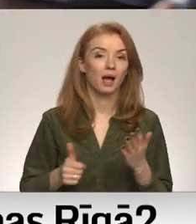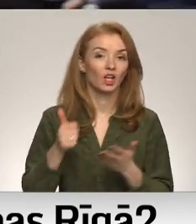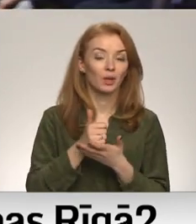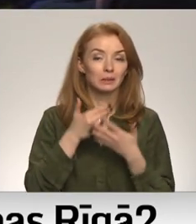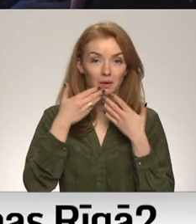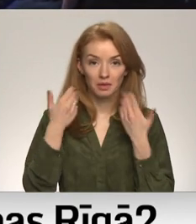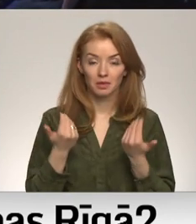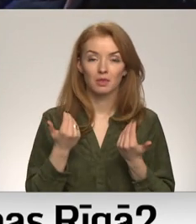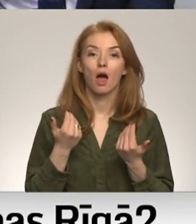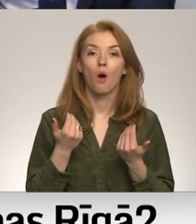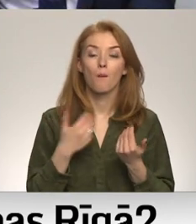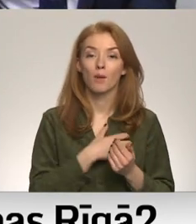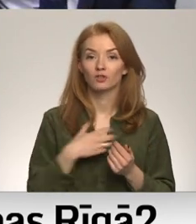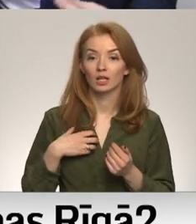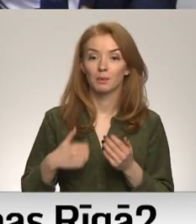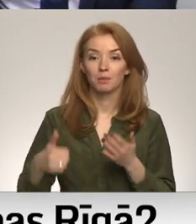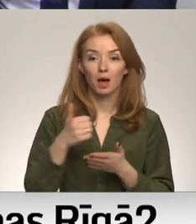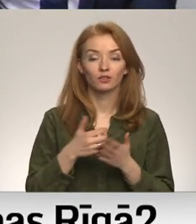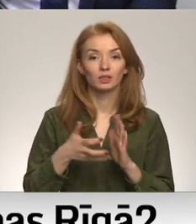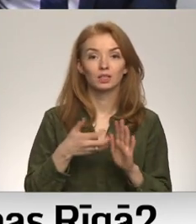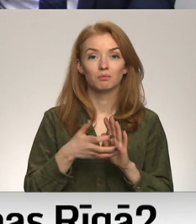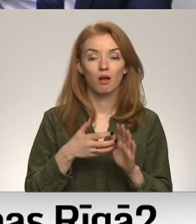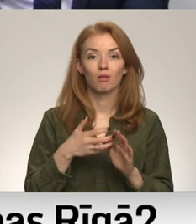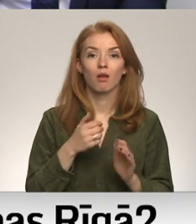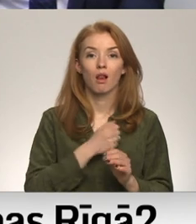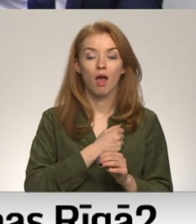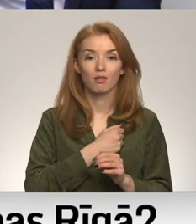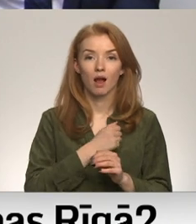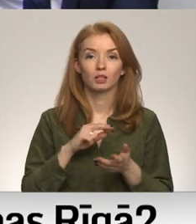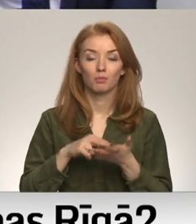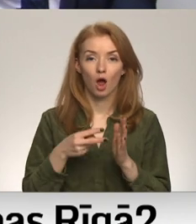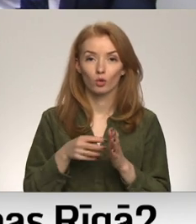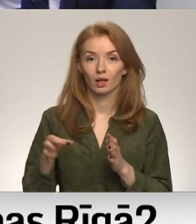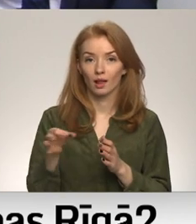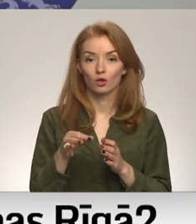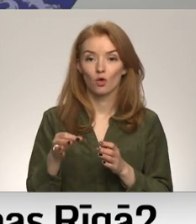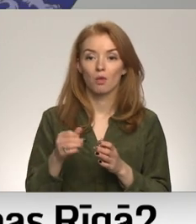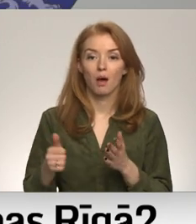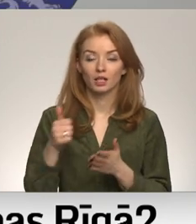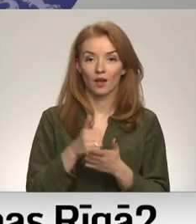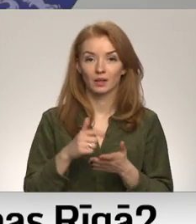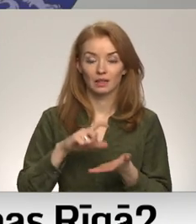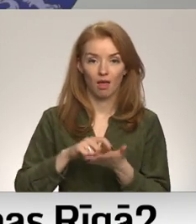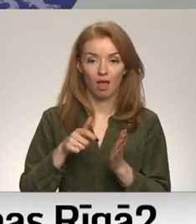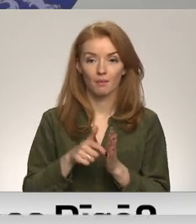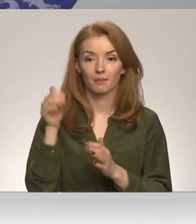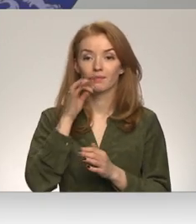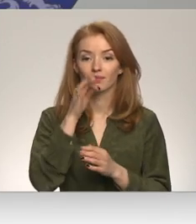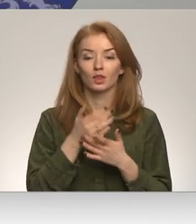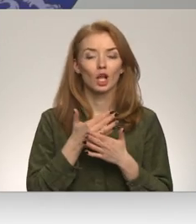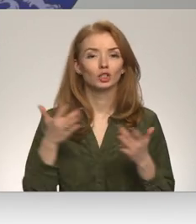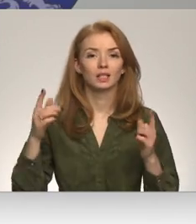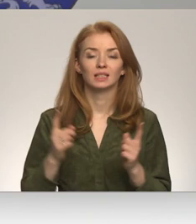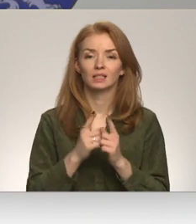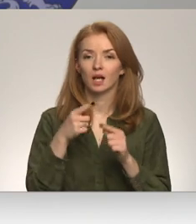Latgales pašvaldību pārstāvji izmanto Latgales plānošanas reģiona pārstāvniecības telpas. Ir dažādas tikšanās reizes gan ar